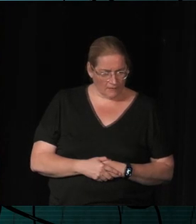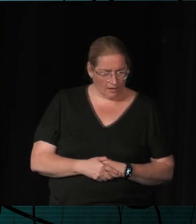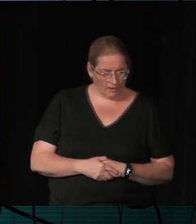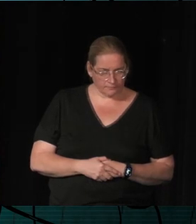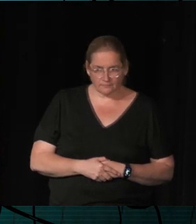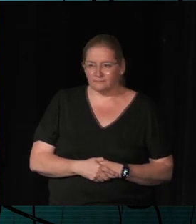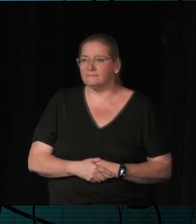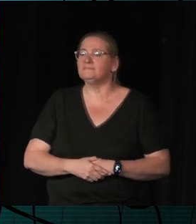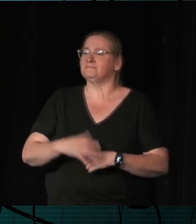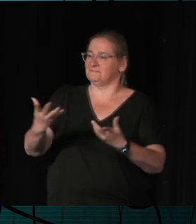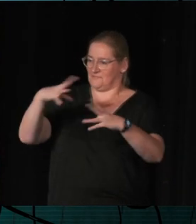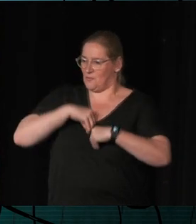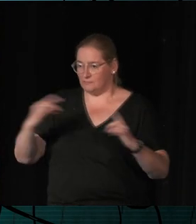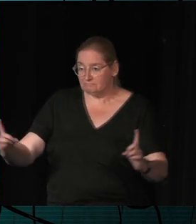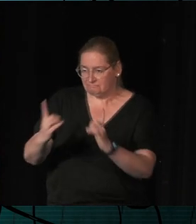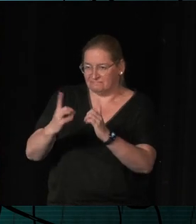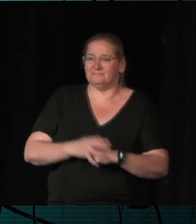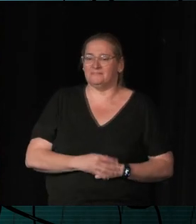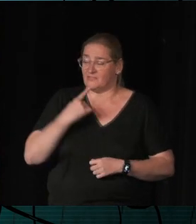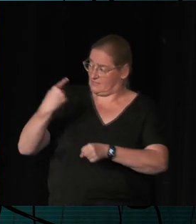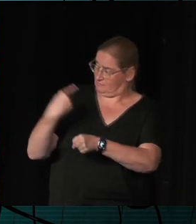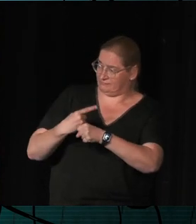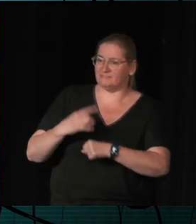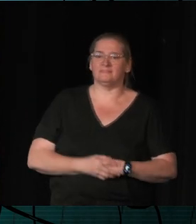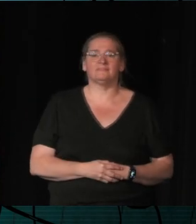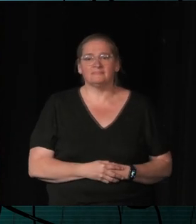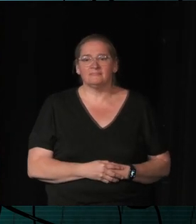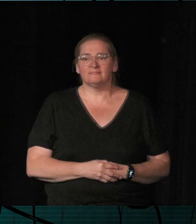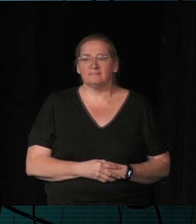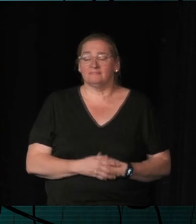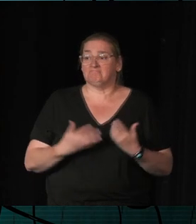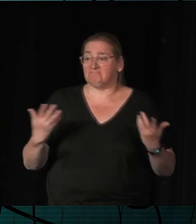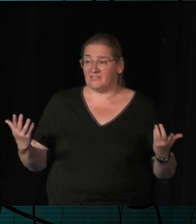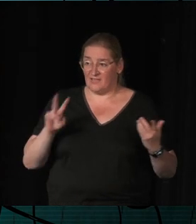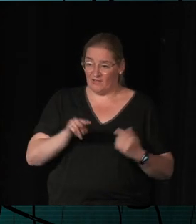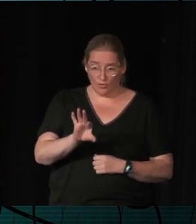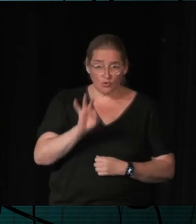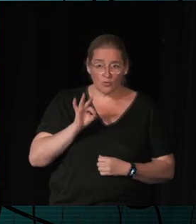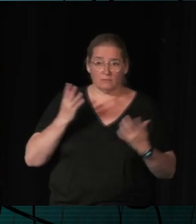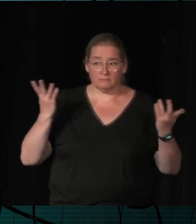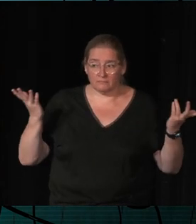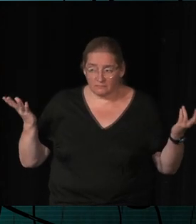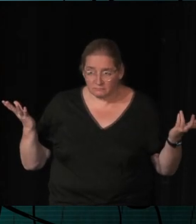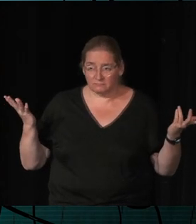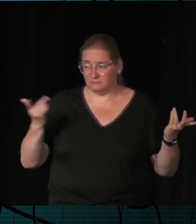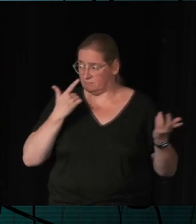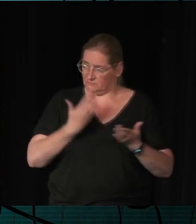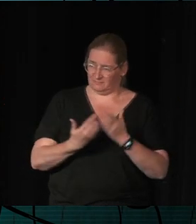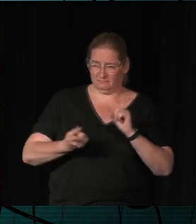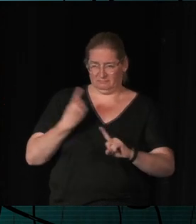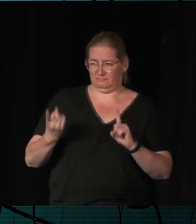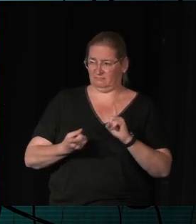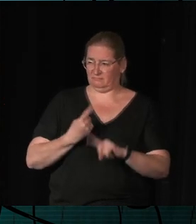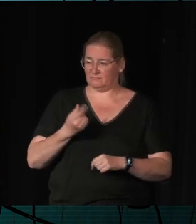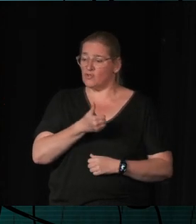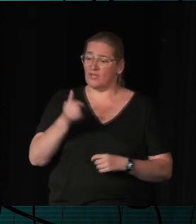potentiel, un attachement émotionnel à un personnage, et pourtant on nous impose de les faire. Donc cette idée en fait, de manque de choix, elle paraît fondamentale, non? Puisque c'est pas